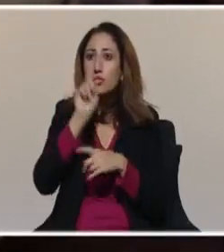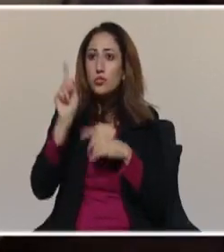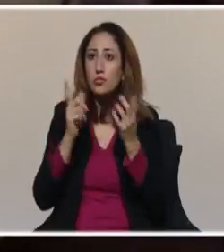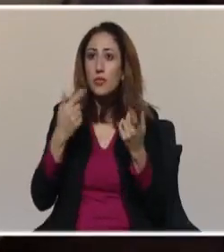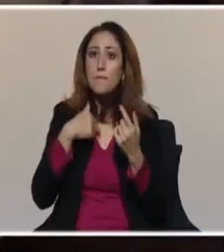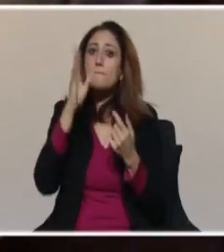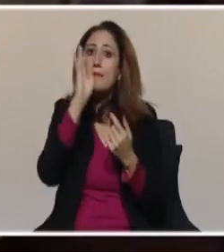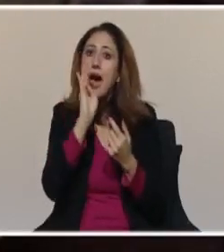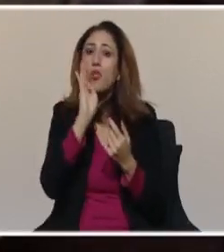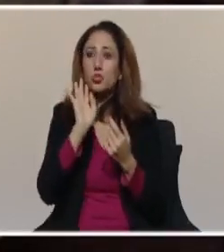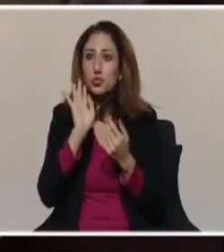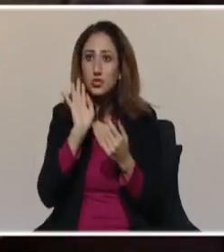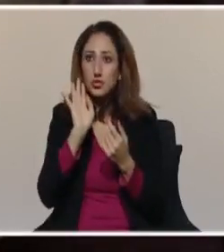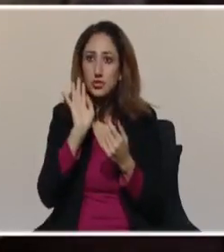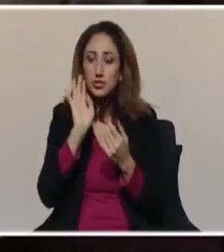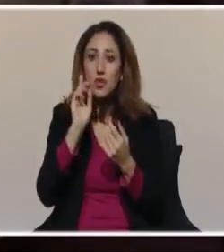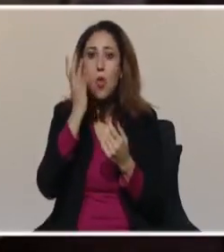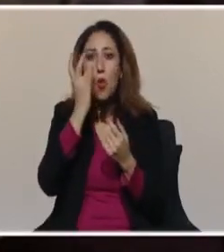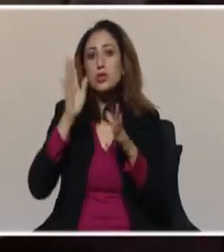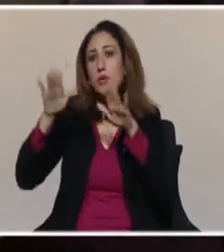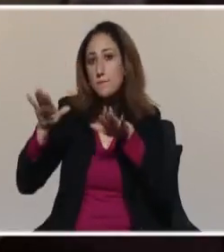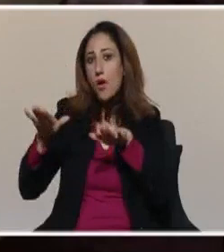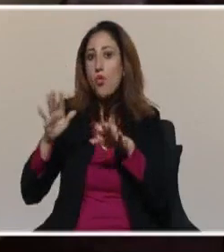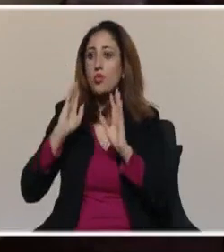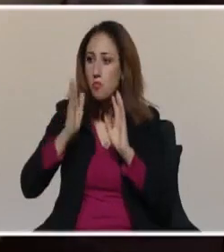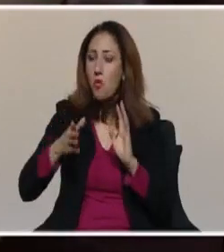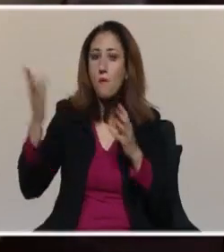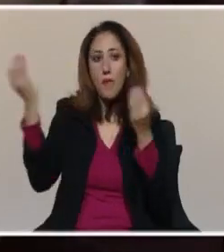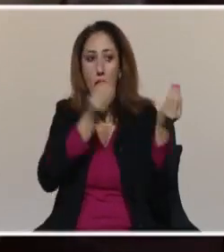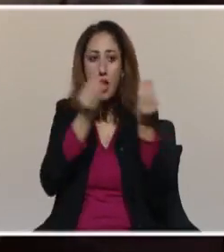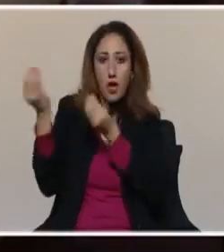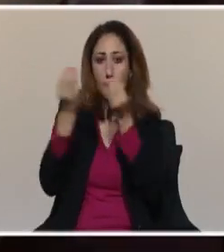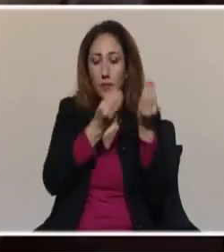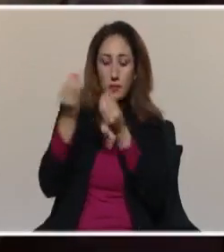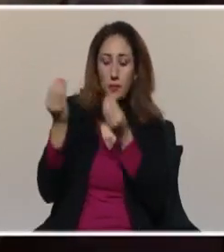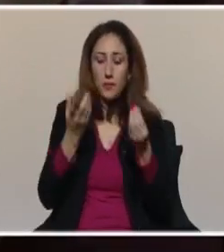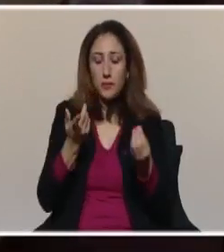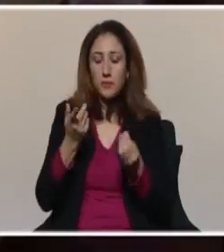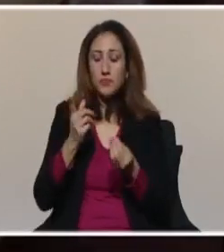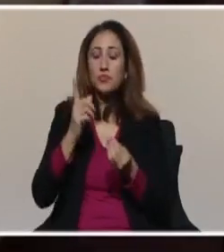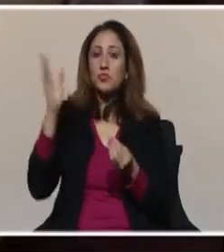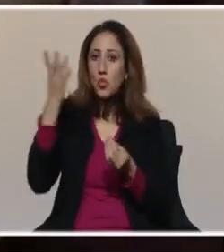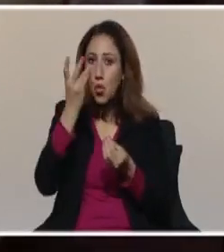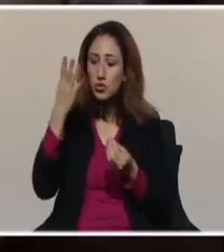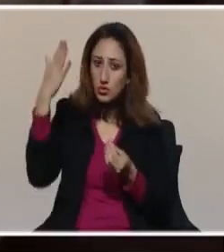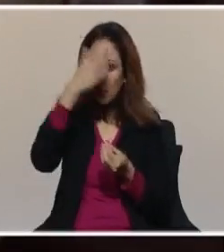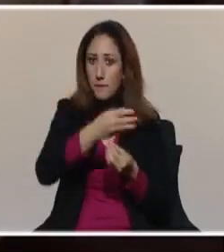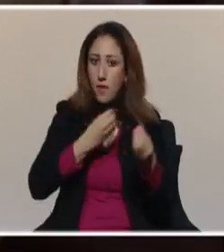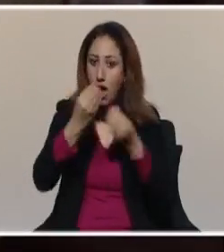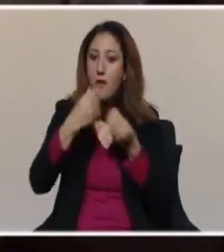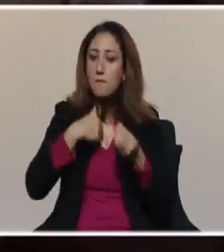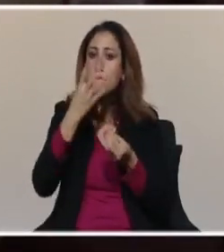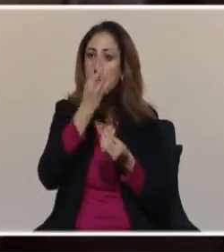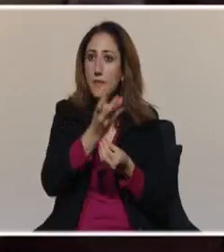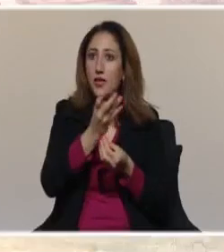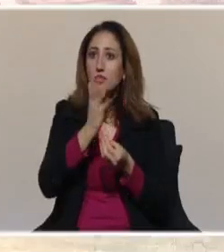أنا متجوزة وأنا جوزي موجود وممكن يقعد معاكم ويتكلم معاكم. وبالفعل أستاذ هاني قعد معاهم واتكلم معاهم، مفيش أي مشكلة، بس